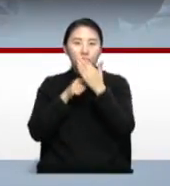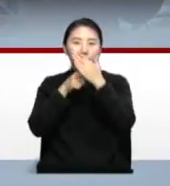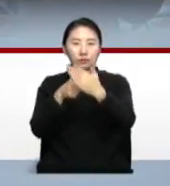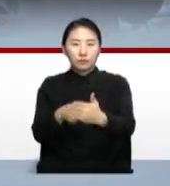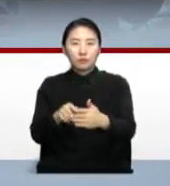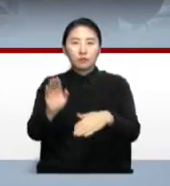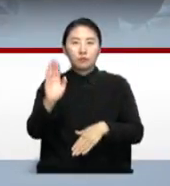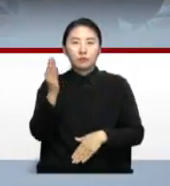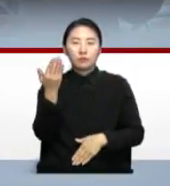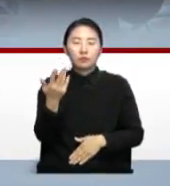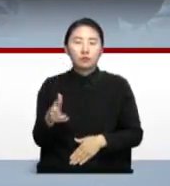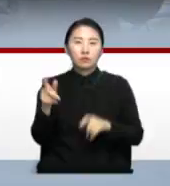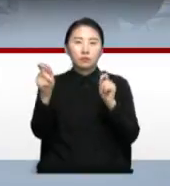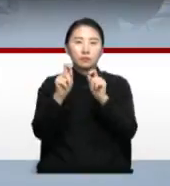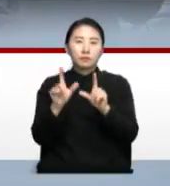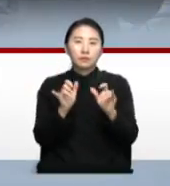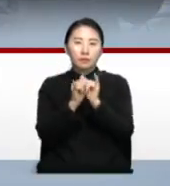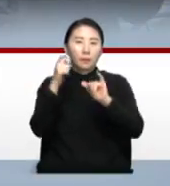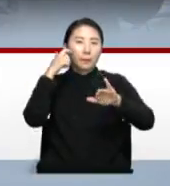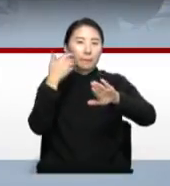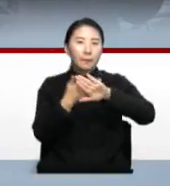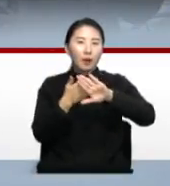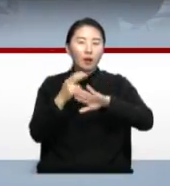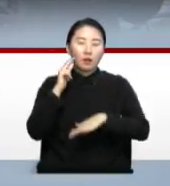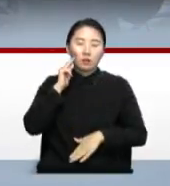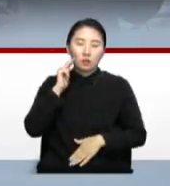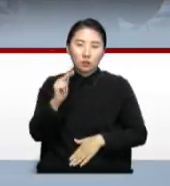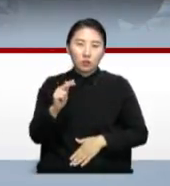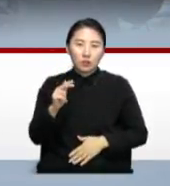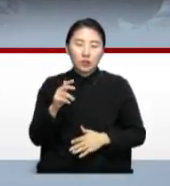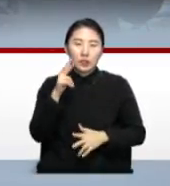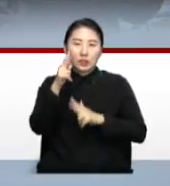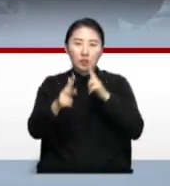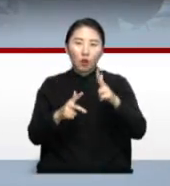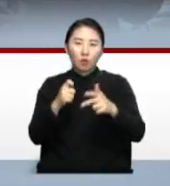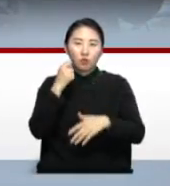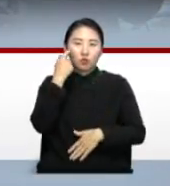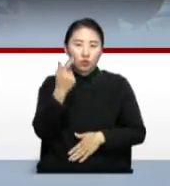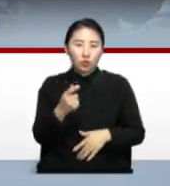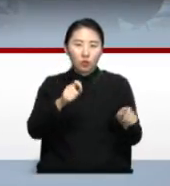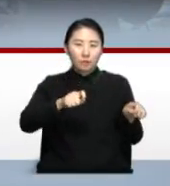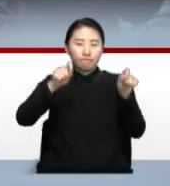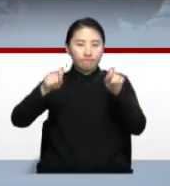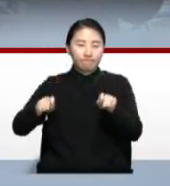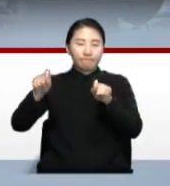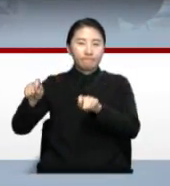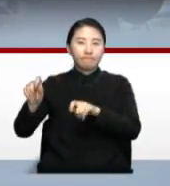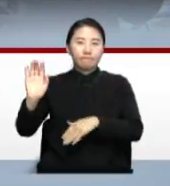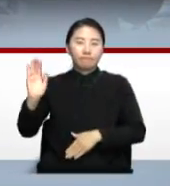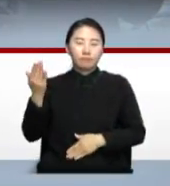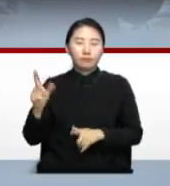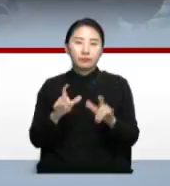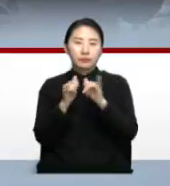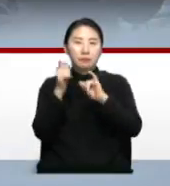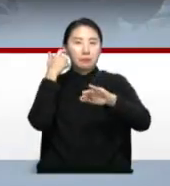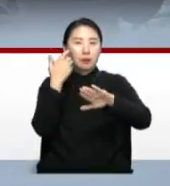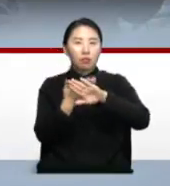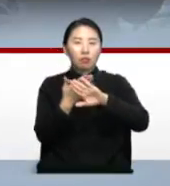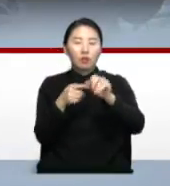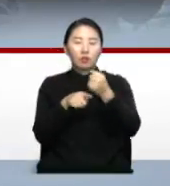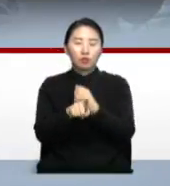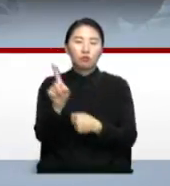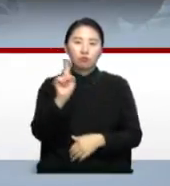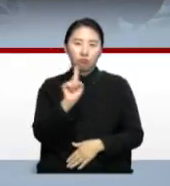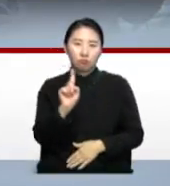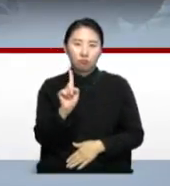있습니다. 하지만 인근 주민들이 거세게 반대해 사업이 6개월째 지지부진한 상태입니다. 주민들이 반대하는